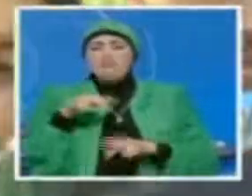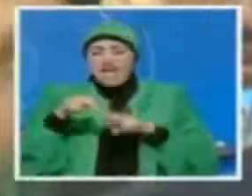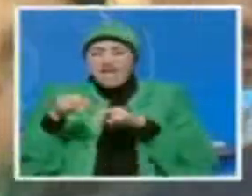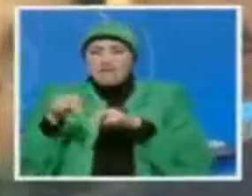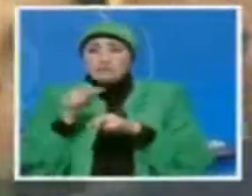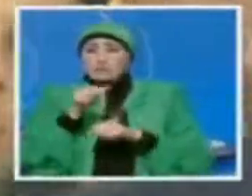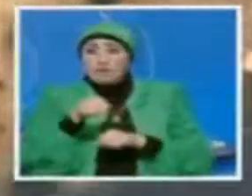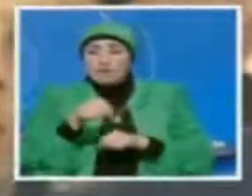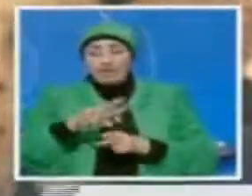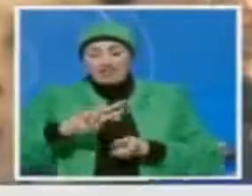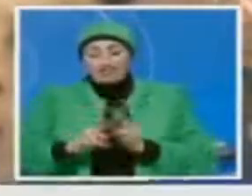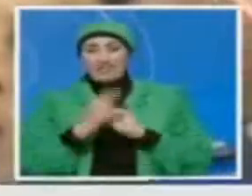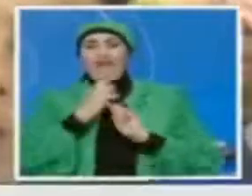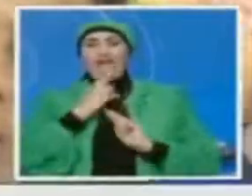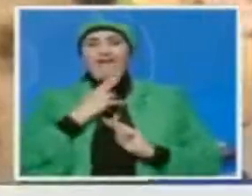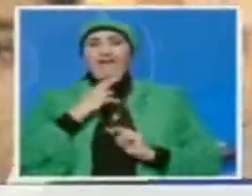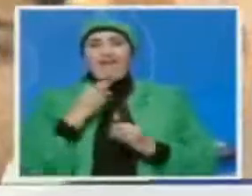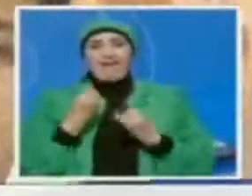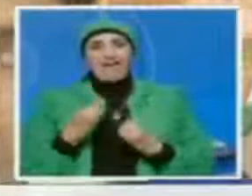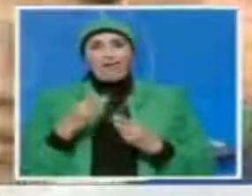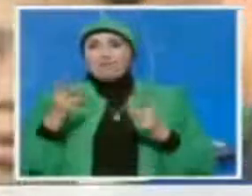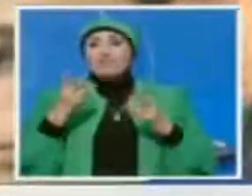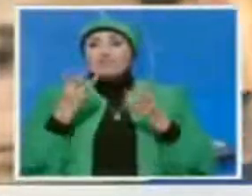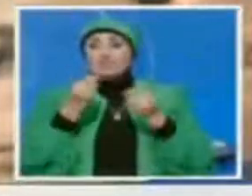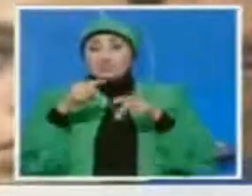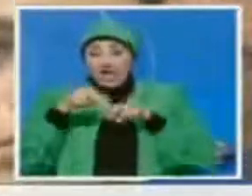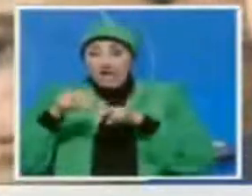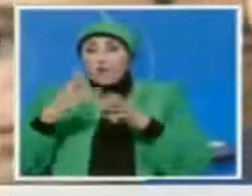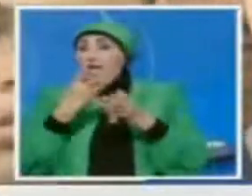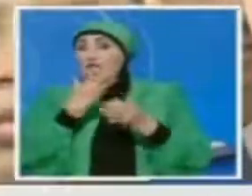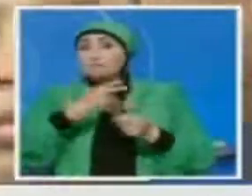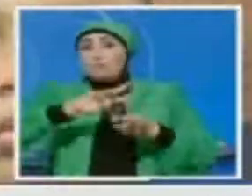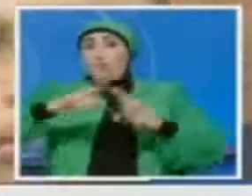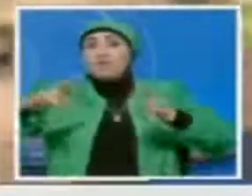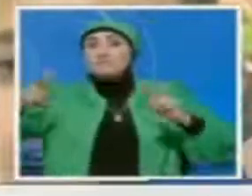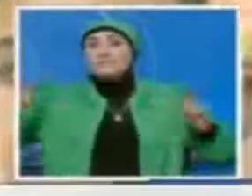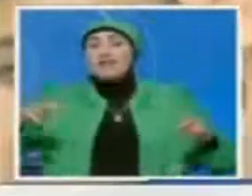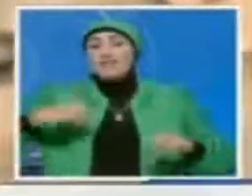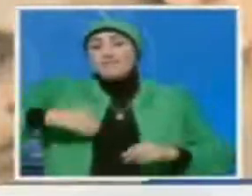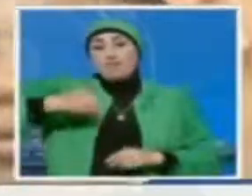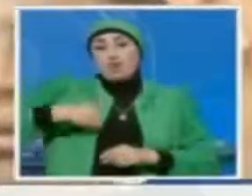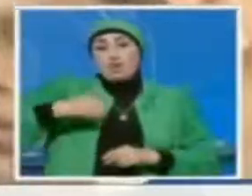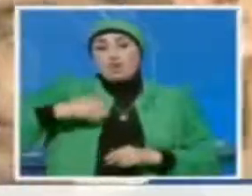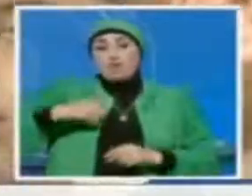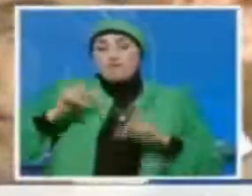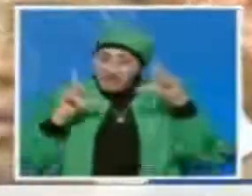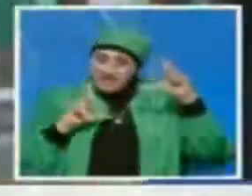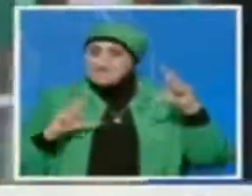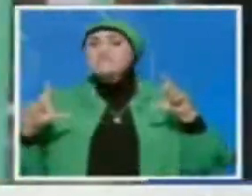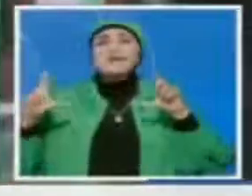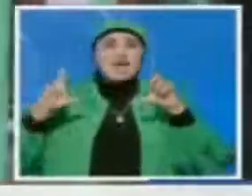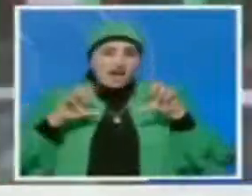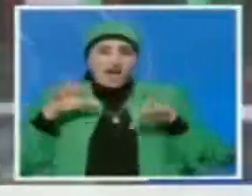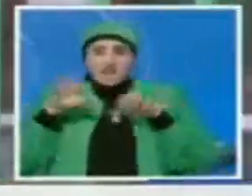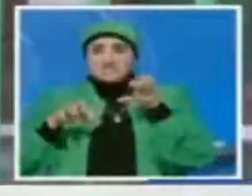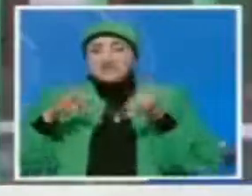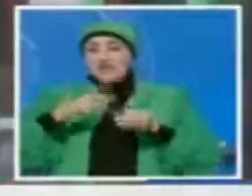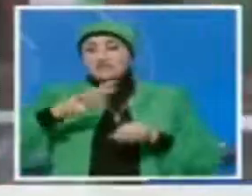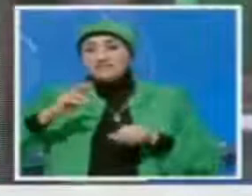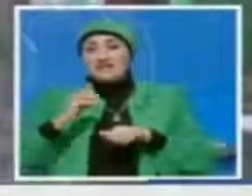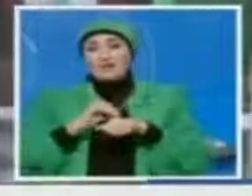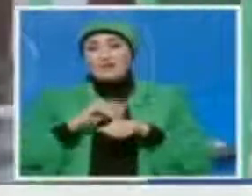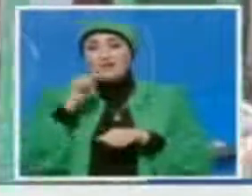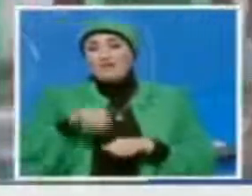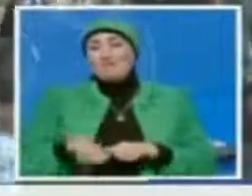جميل وحلو ونظيف وفيها حاجات كتيرة حلوة يعني، وفي جبلات بتاع القرود وفي أسودة كبيرة حلوة كتيرة. حراس حديقة